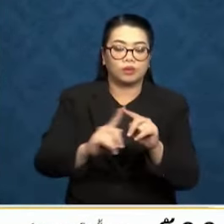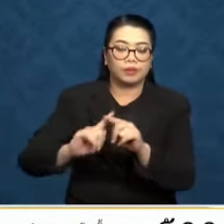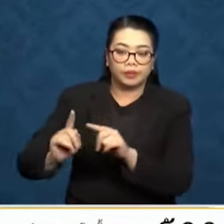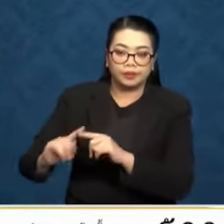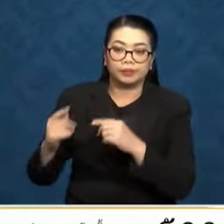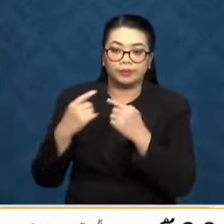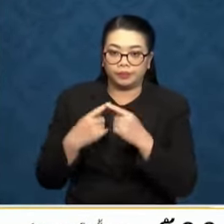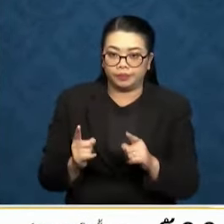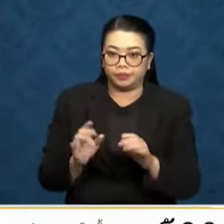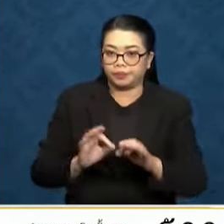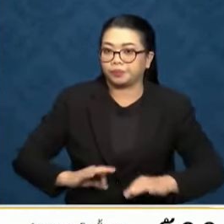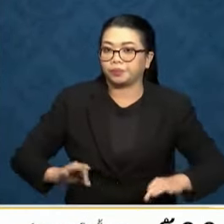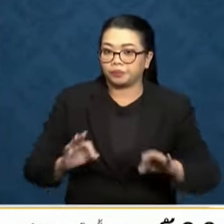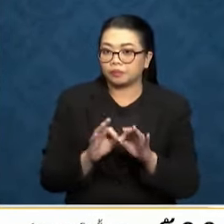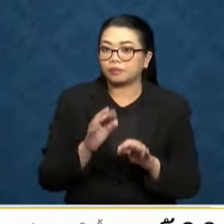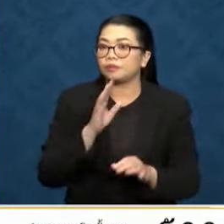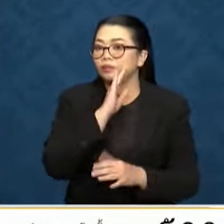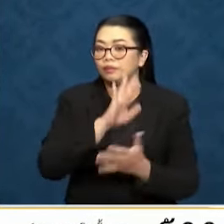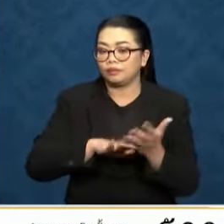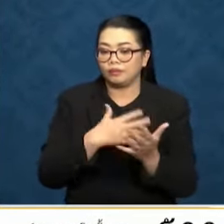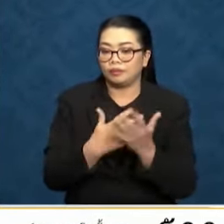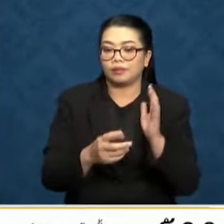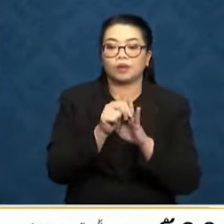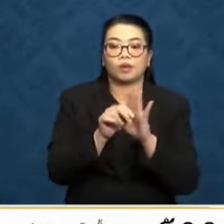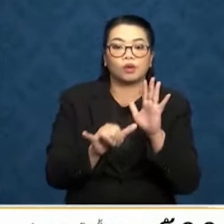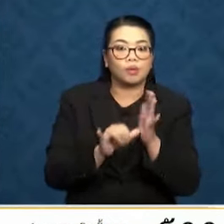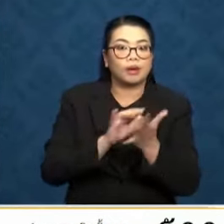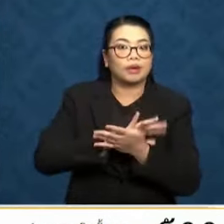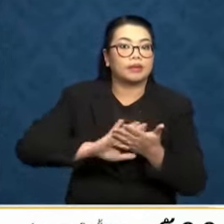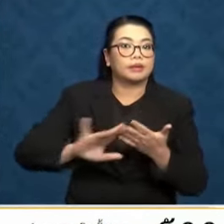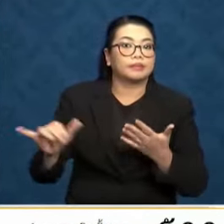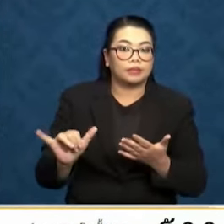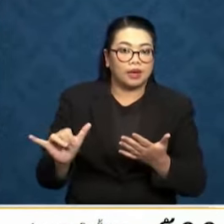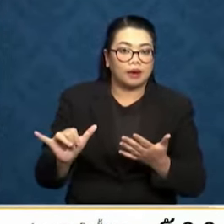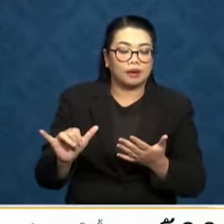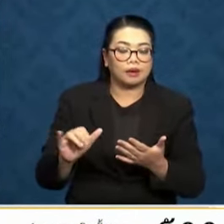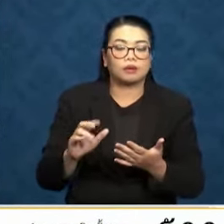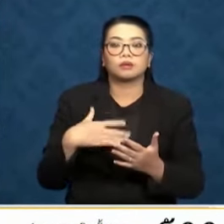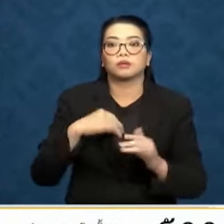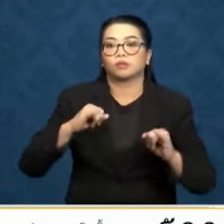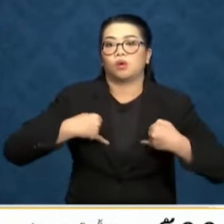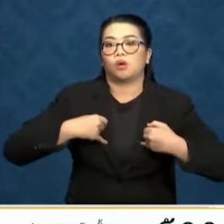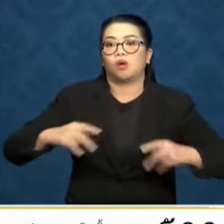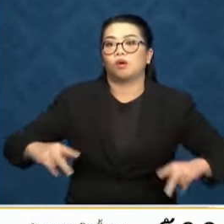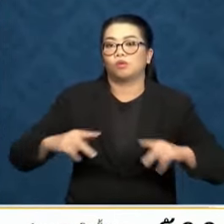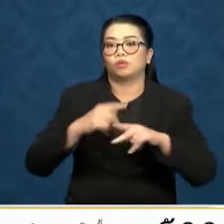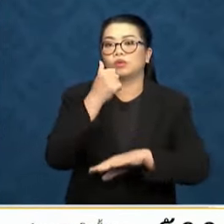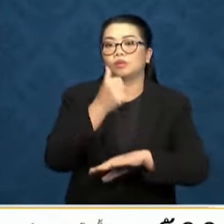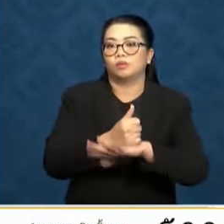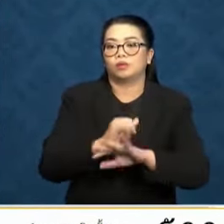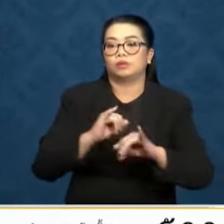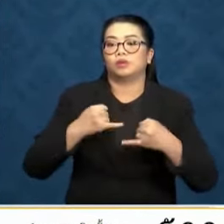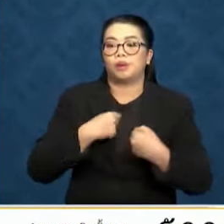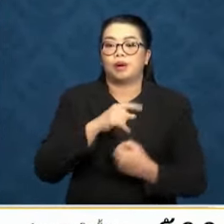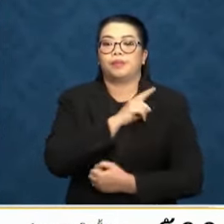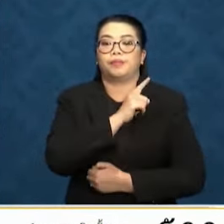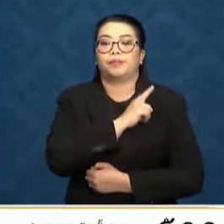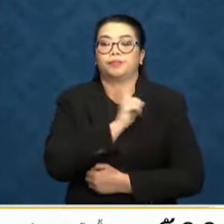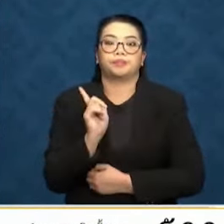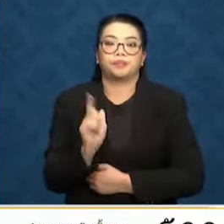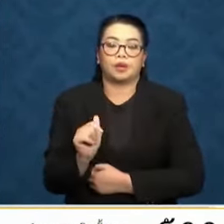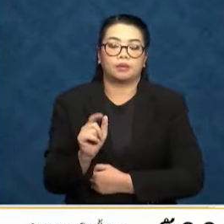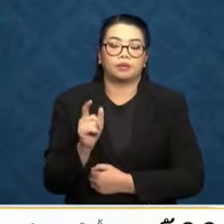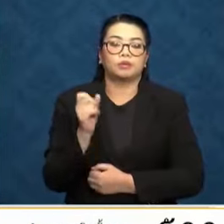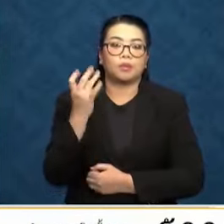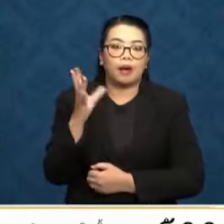แต่ถ้ายังทำนโยบายไม่สำเร็จอีกนะคะเจ้ากระทรวงค่ะหรือเจ้าภาพแผนบูที่ส่วนใหญ่จะเป็น